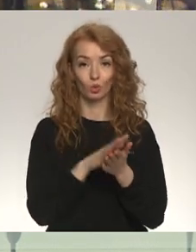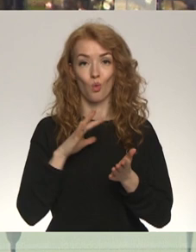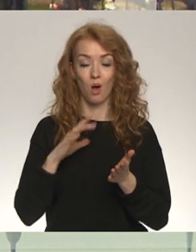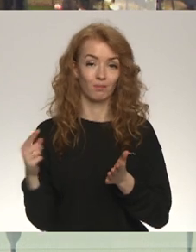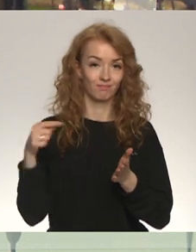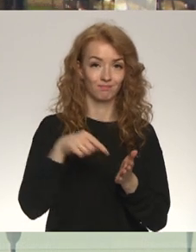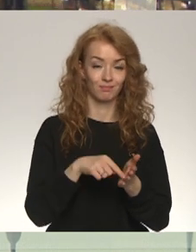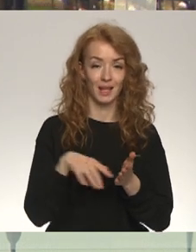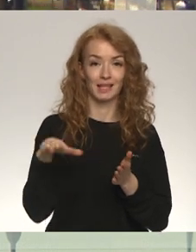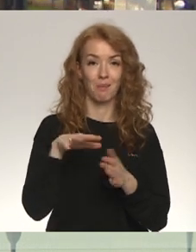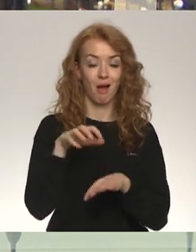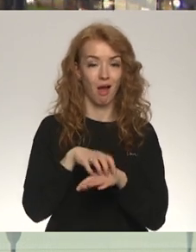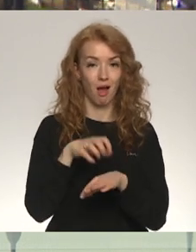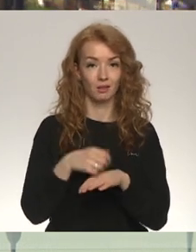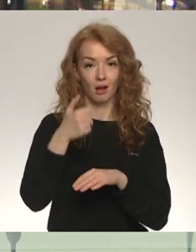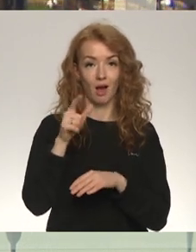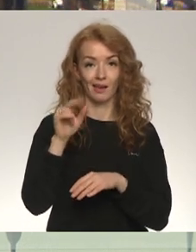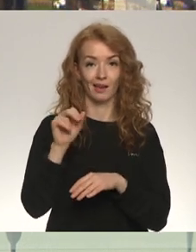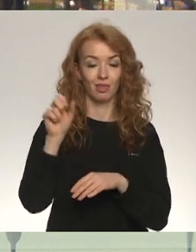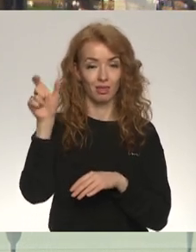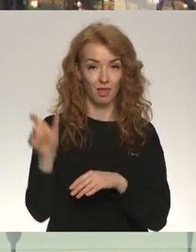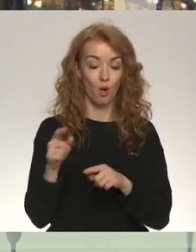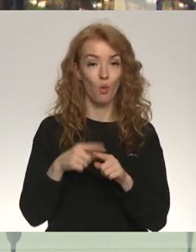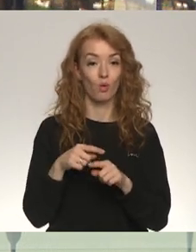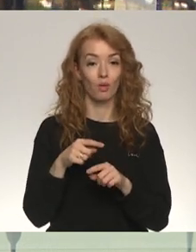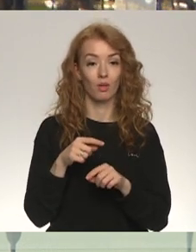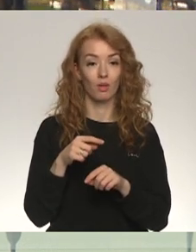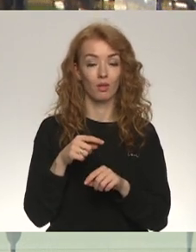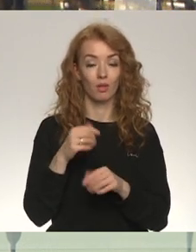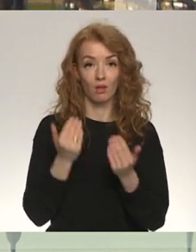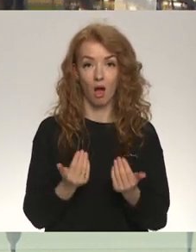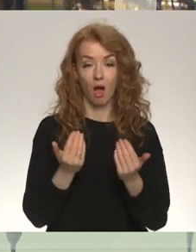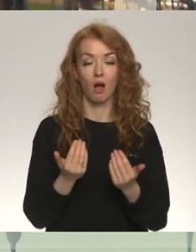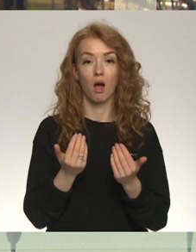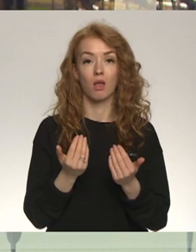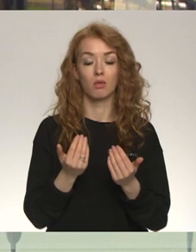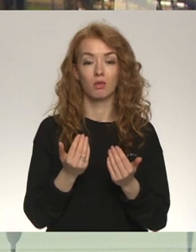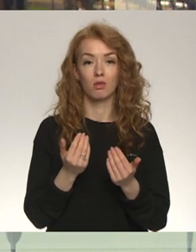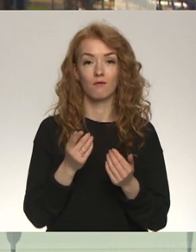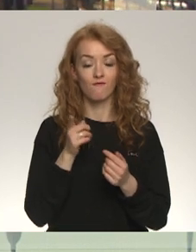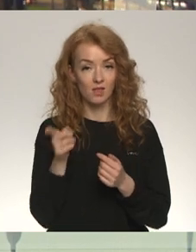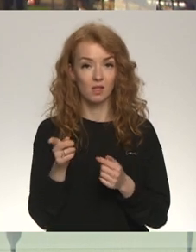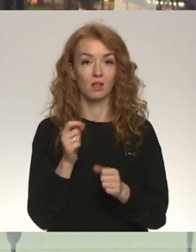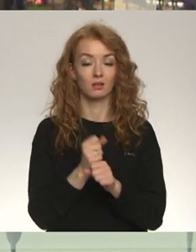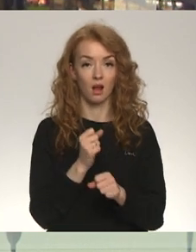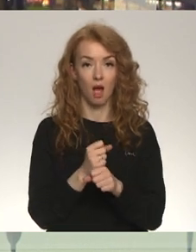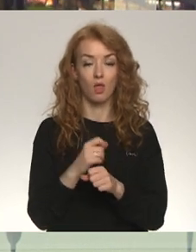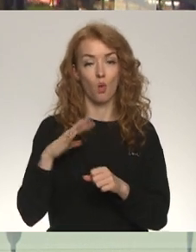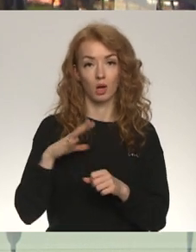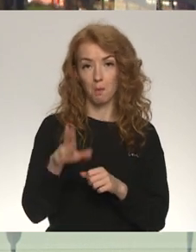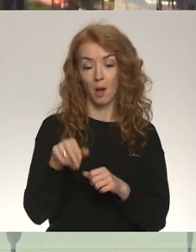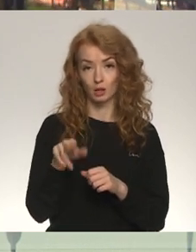atbraukusi ģimenes ārste Gaļina Vorobeja. Ārste tagad savas aprūpes vēlta Ogras pansionāta